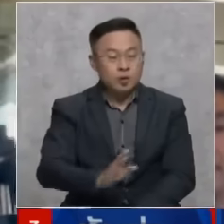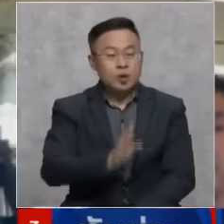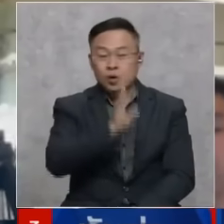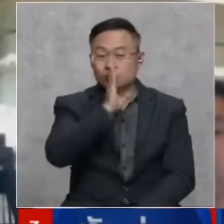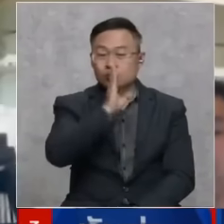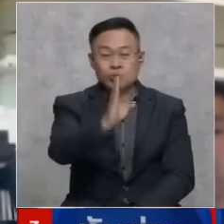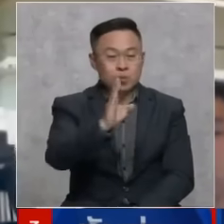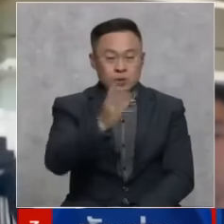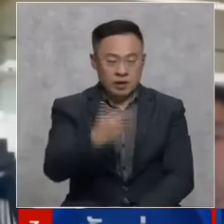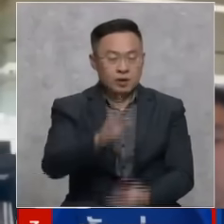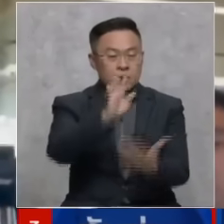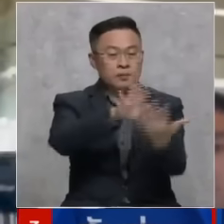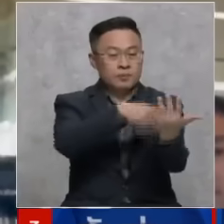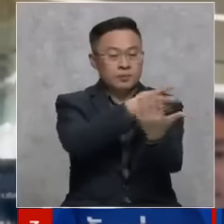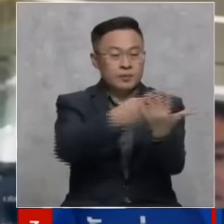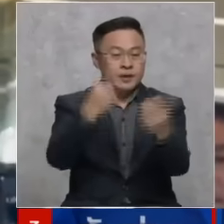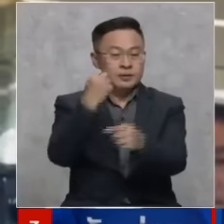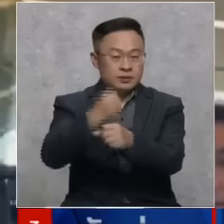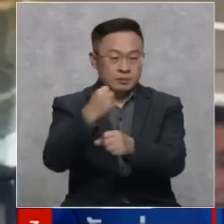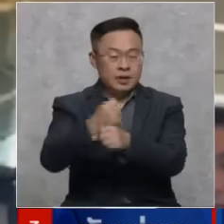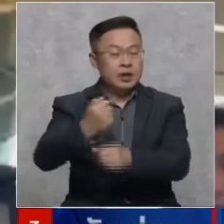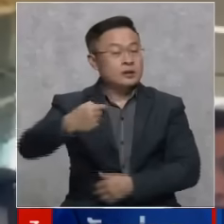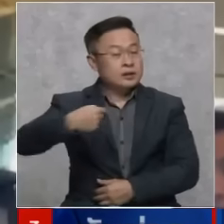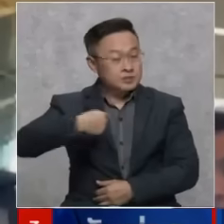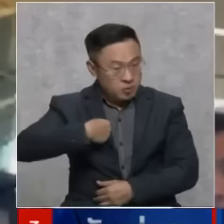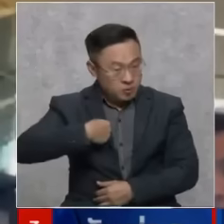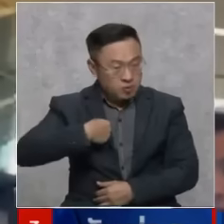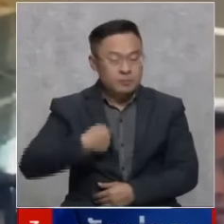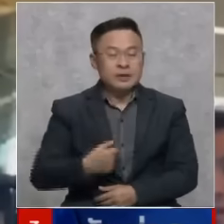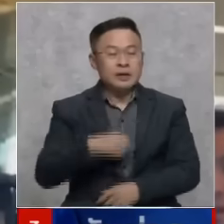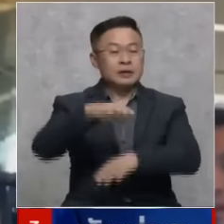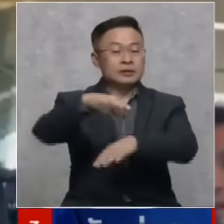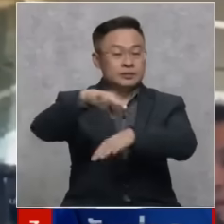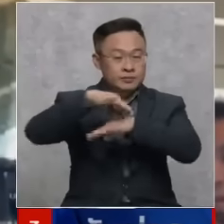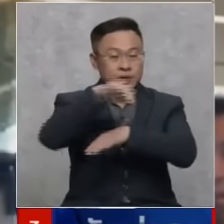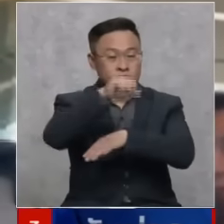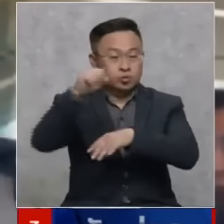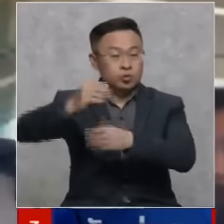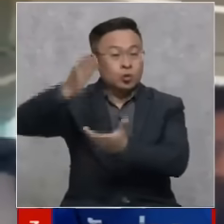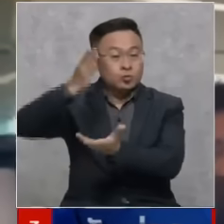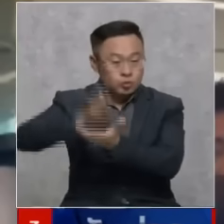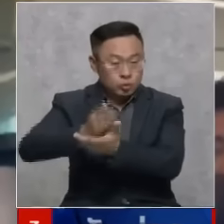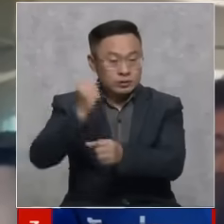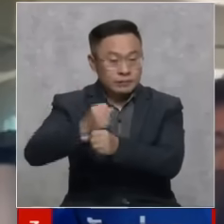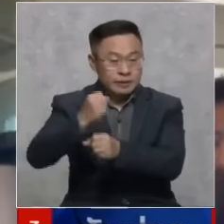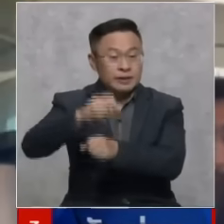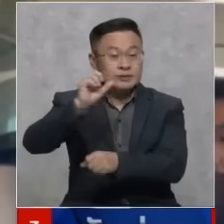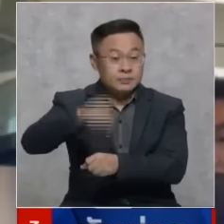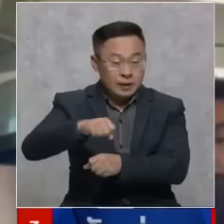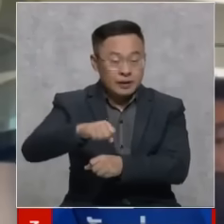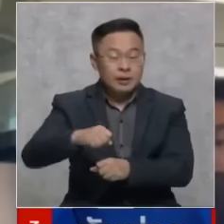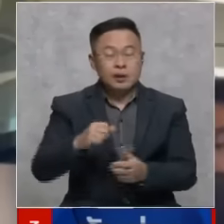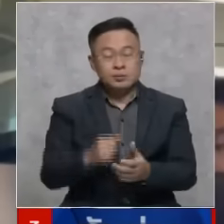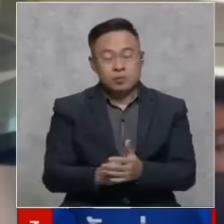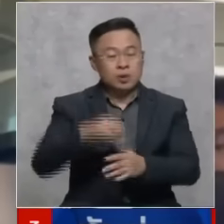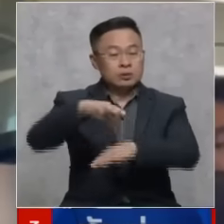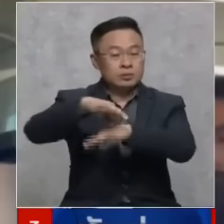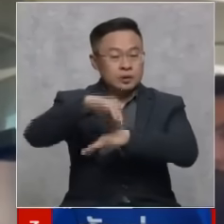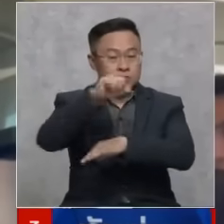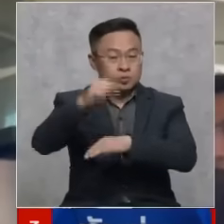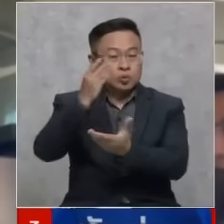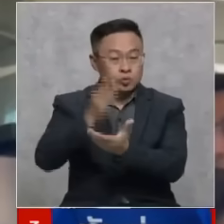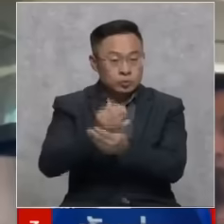เมืองแต่ผมเนี่ยไม่สามารถปฏิบัติหน้าที่ส.ส.และผู้นำฝ่ายค้านได้ไงดังนั้นผมไม่ยึดติดกับตัวเองคือบริบท